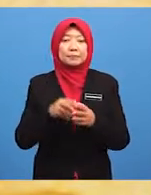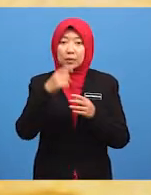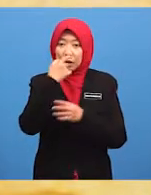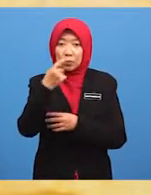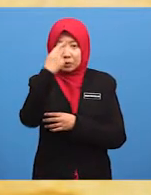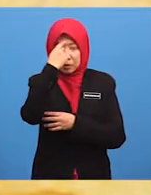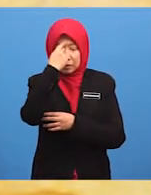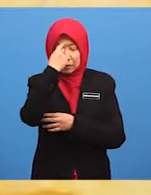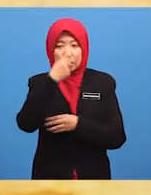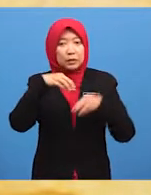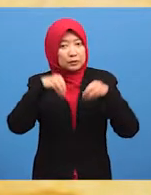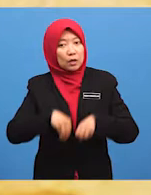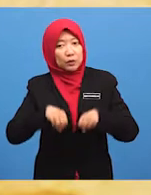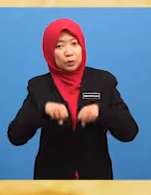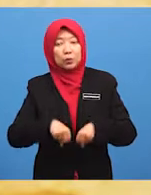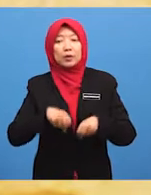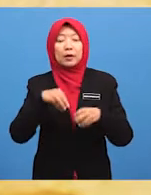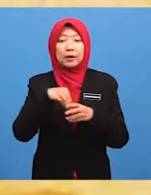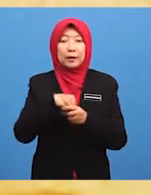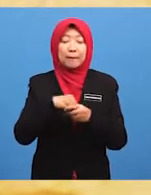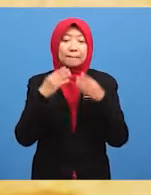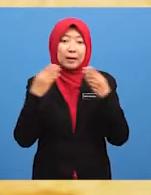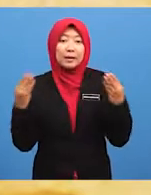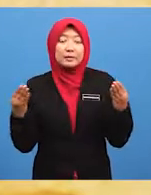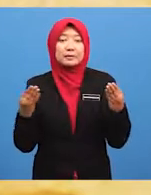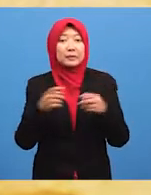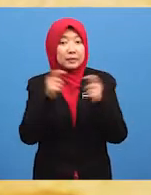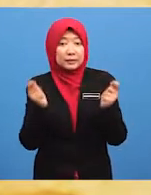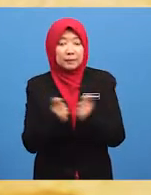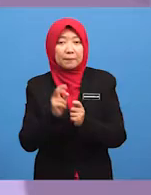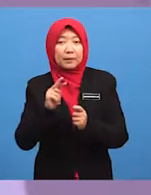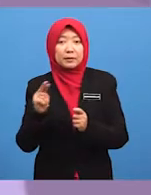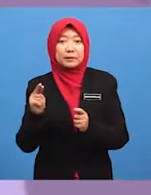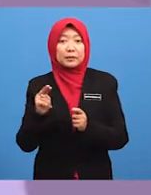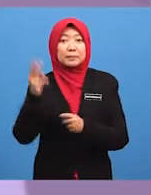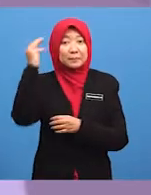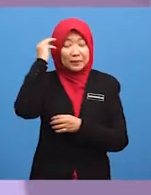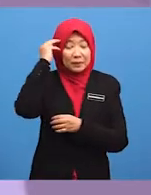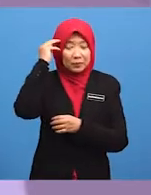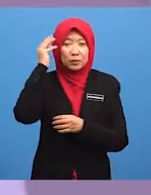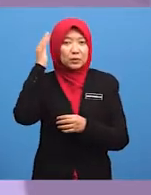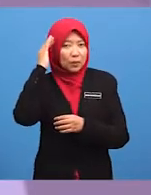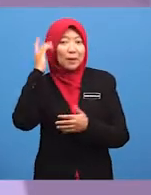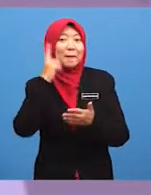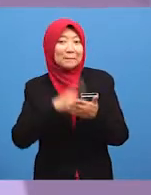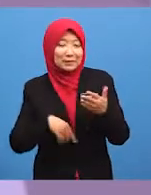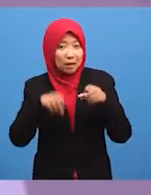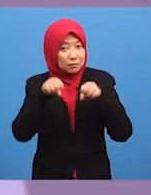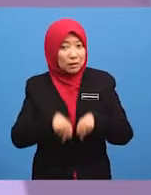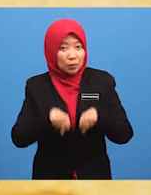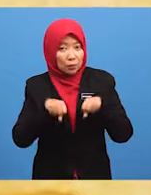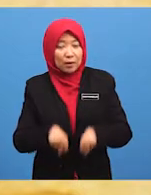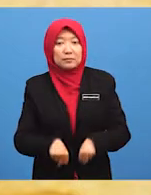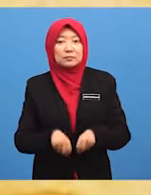ini disadurkan ke dalam bahasa tempatan di alam Melayu. Tahukah murid-murid apakah maksud